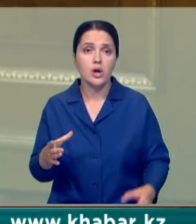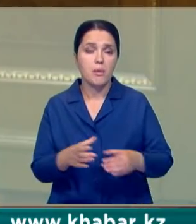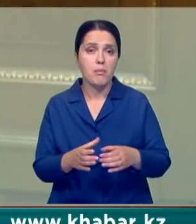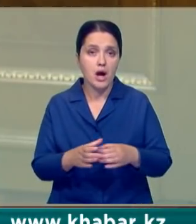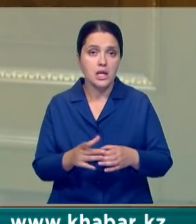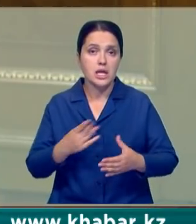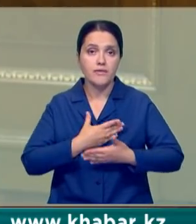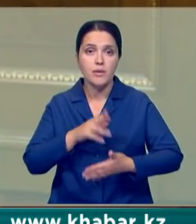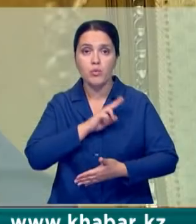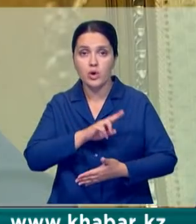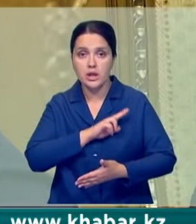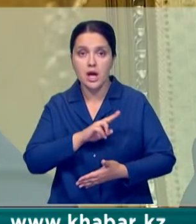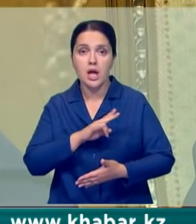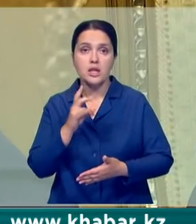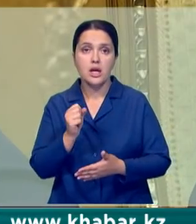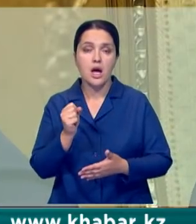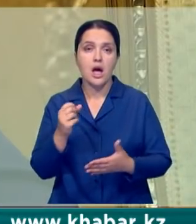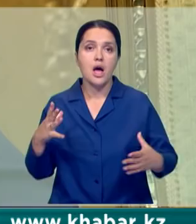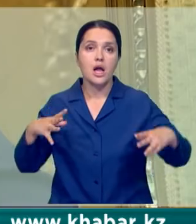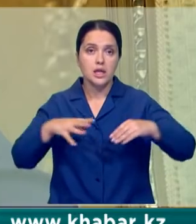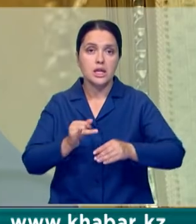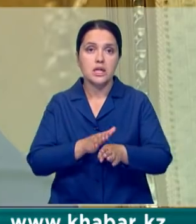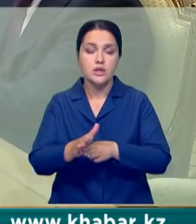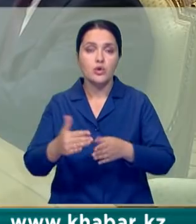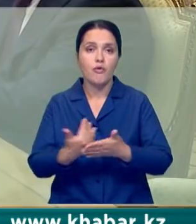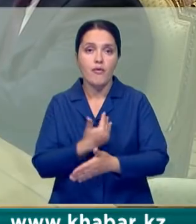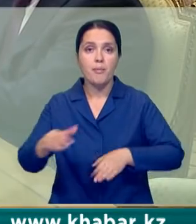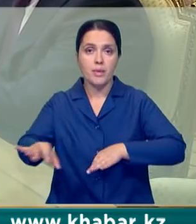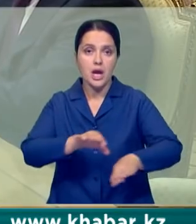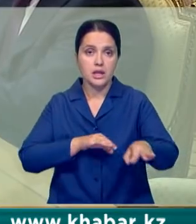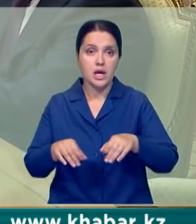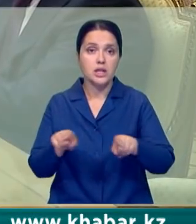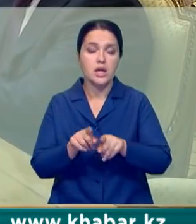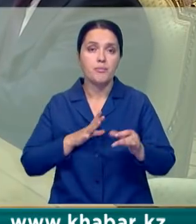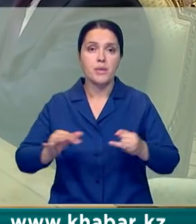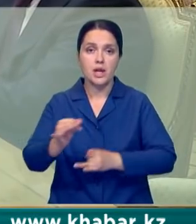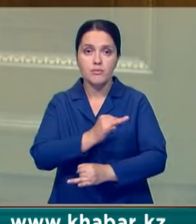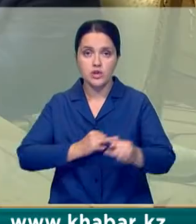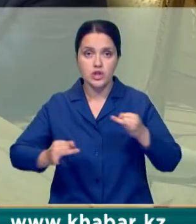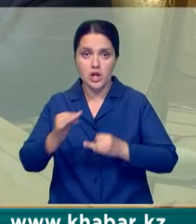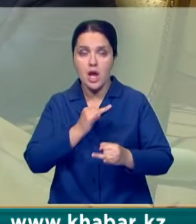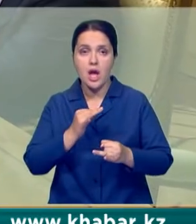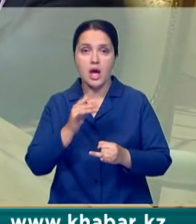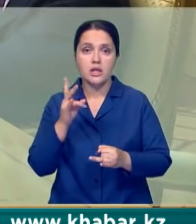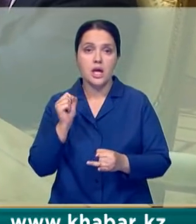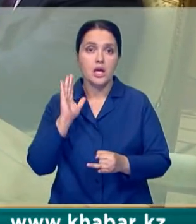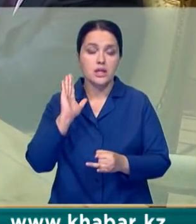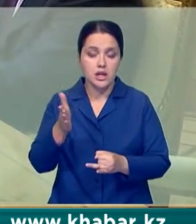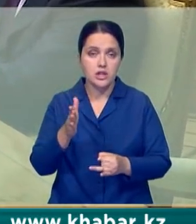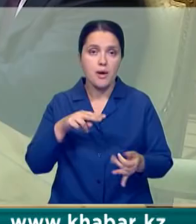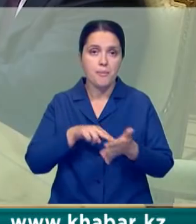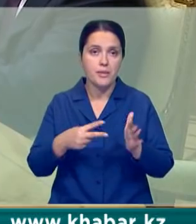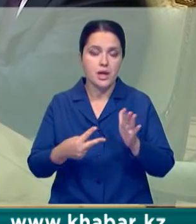что компания активно работает над локализацией и реализации новых проектов также были обсуждены перспективы дальнейшего